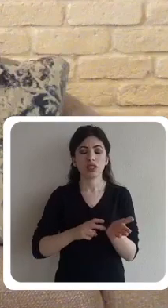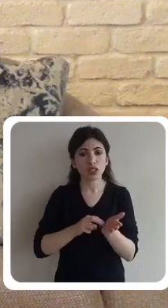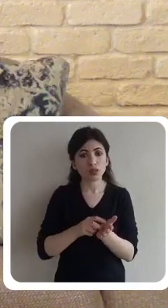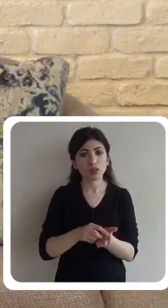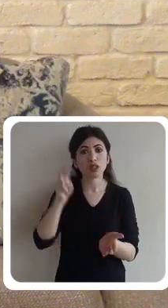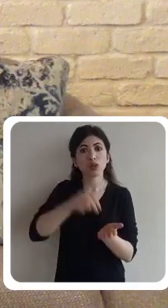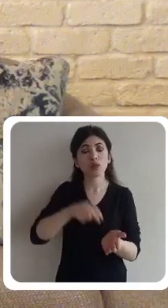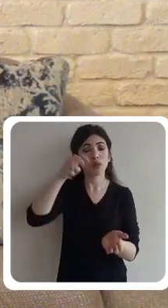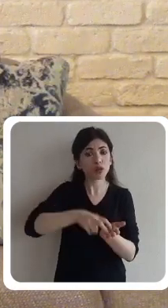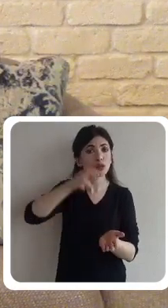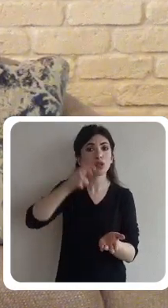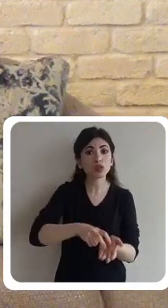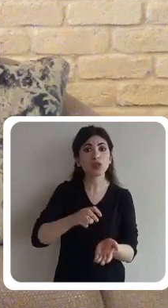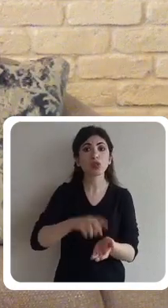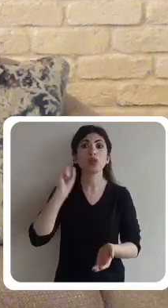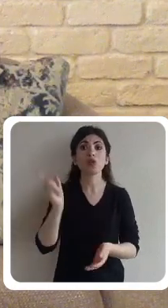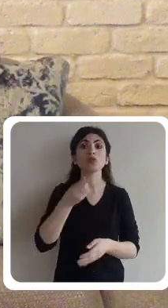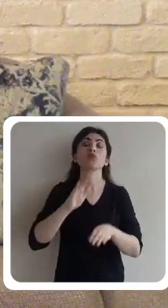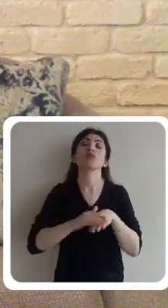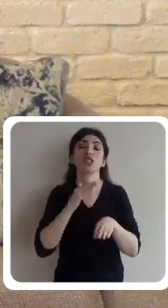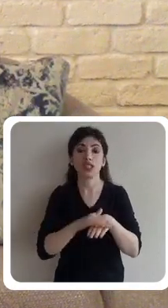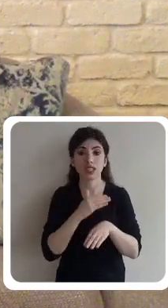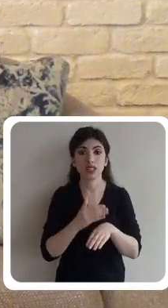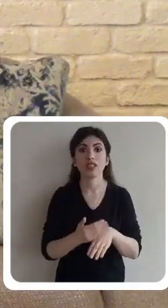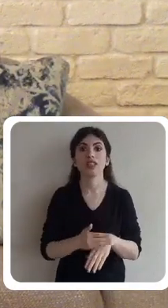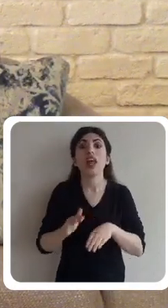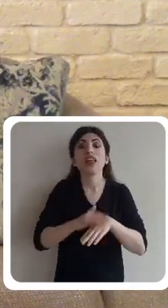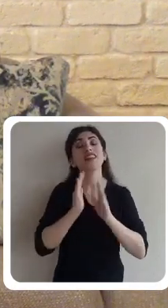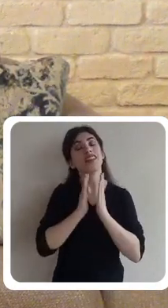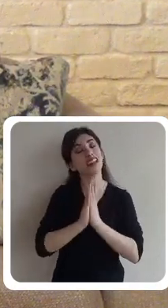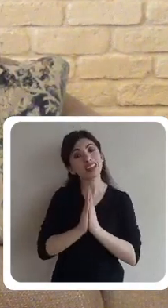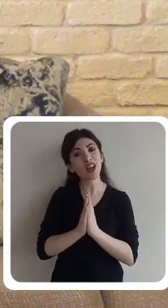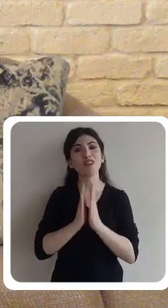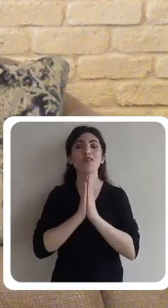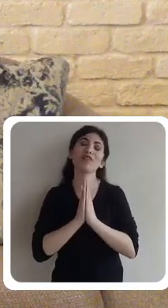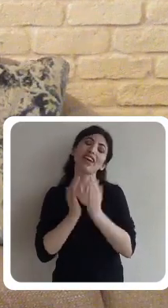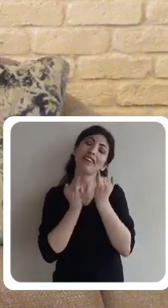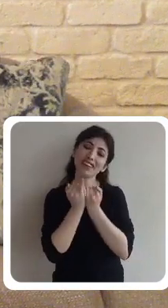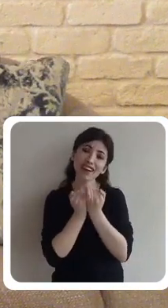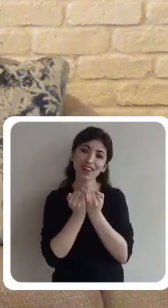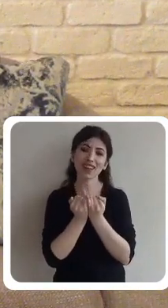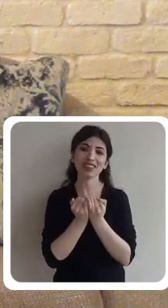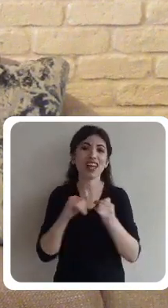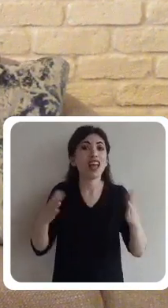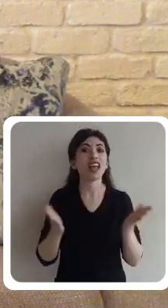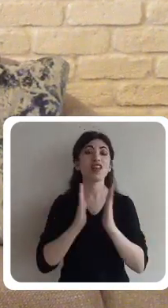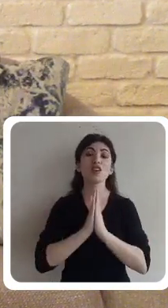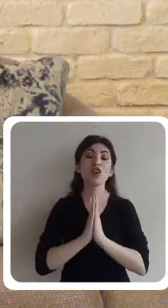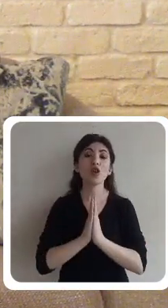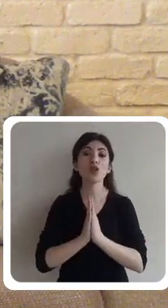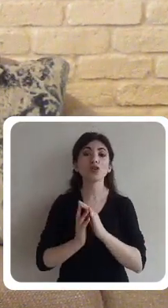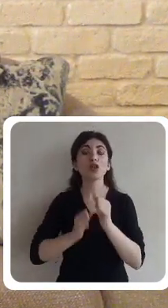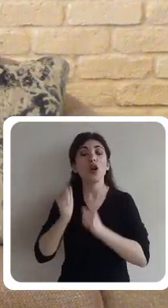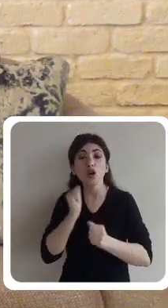Bizim Pirebek yine bir hoplamış, iki hoplamış, bulmuş kediyi. Kediye yalvarmış, kedi kardeş, kedi kardeş,